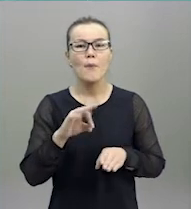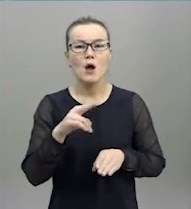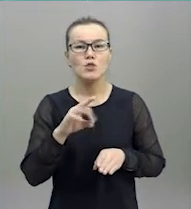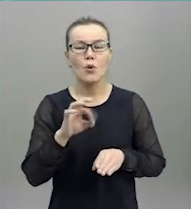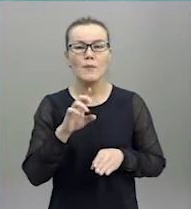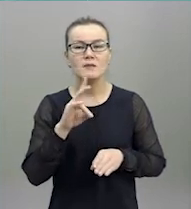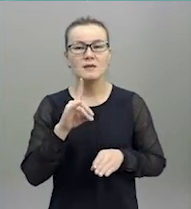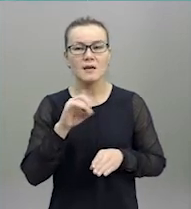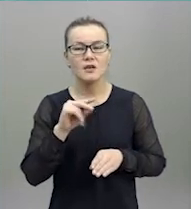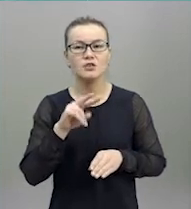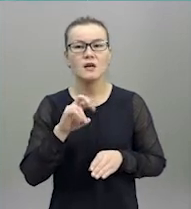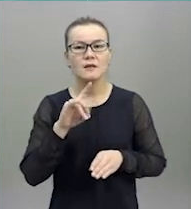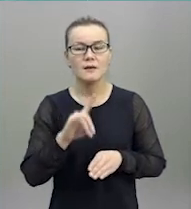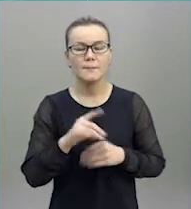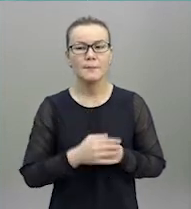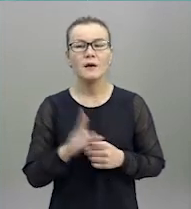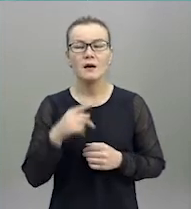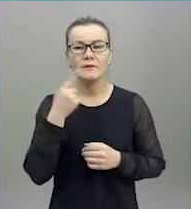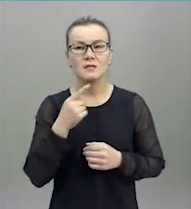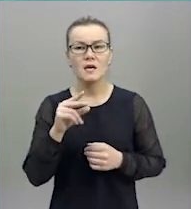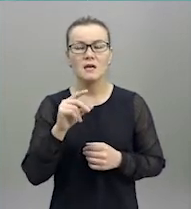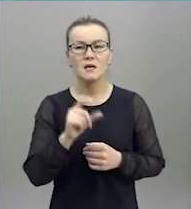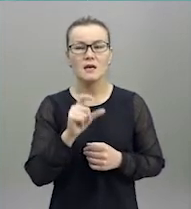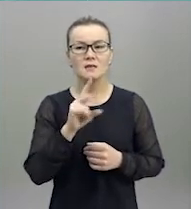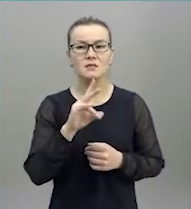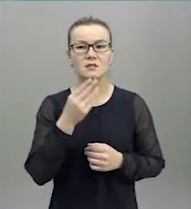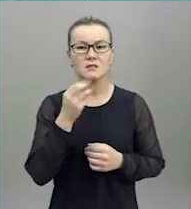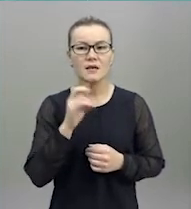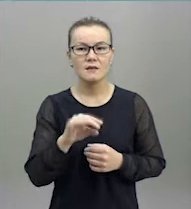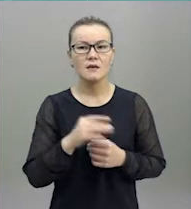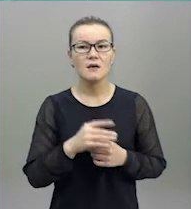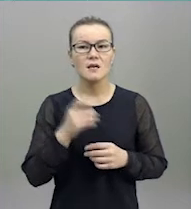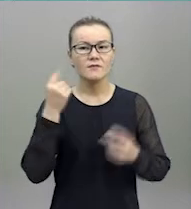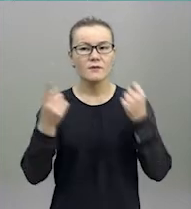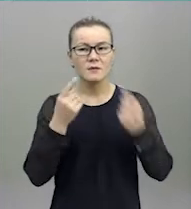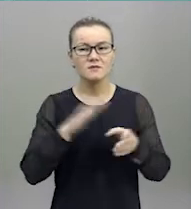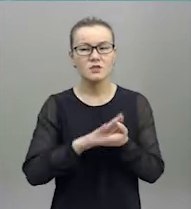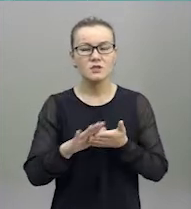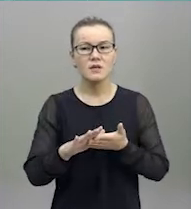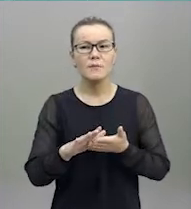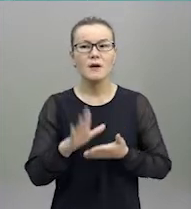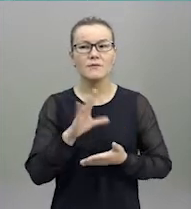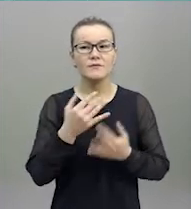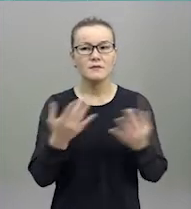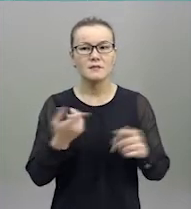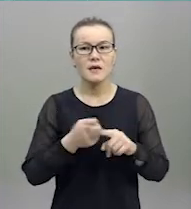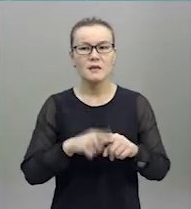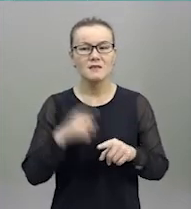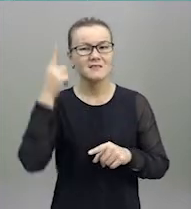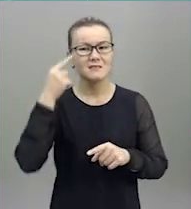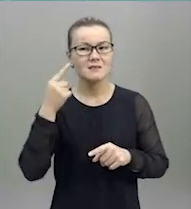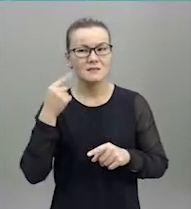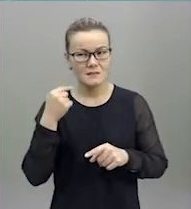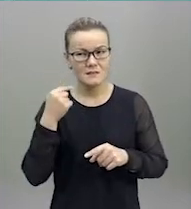как сказал эйнштейн информация в чистом виде это незнание настоящий источник знаний